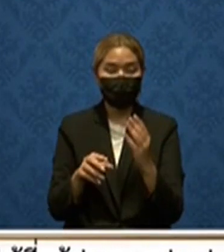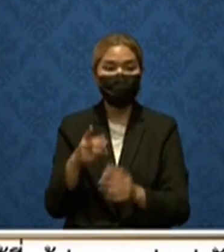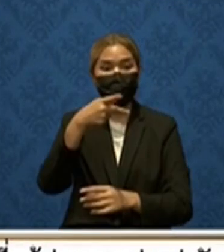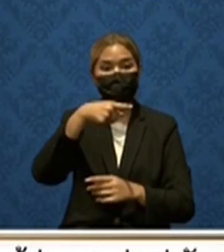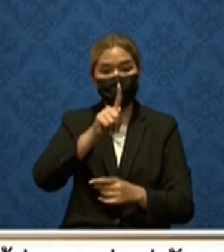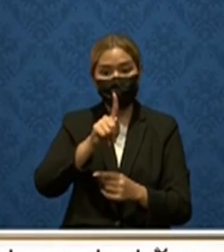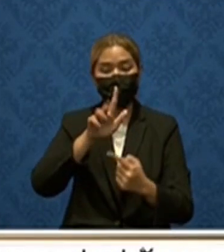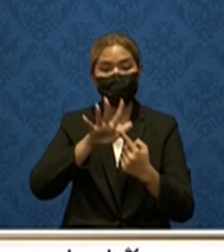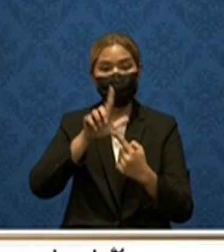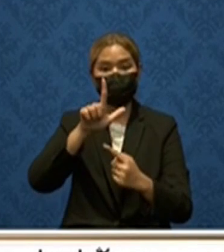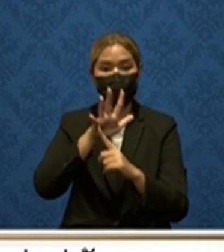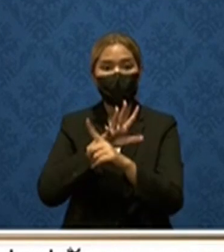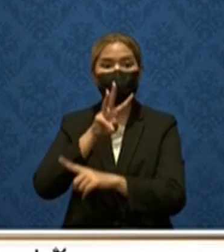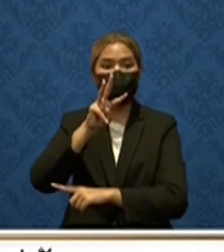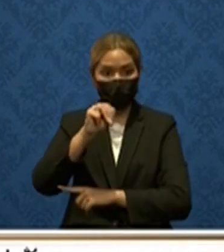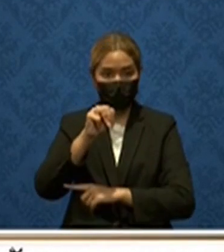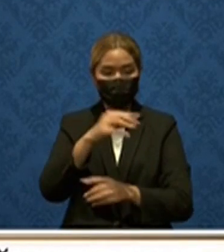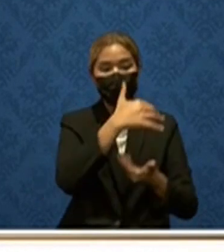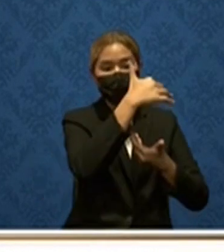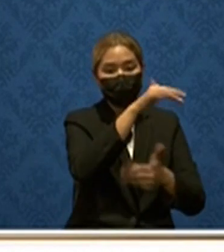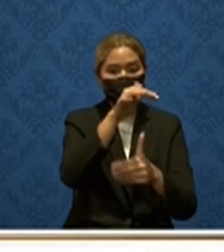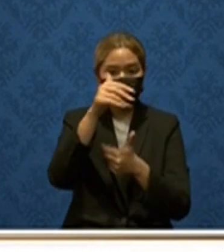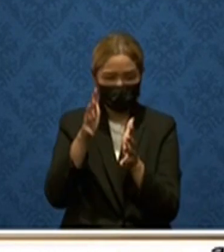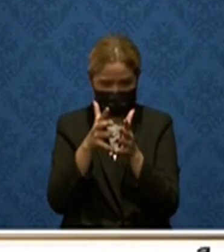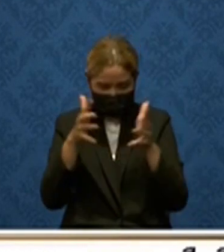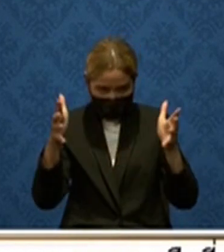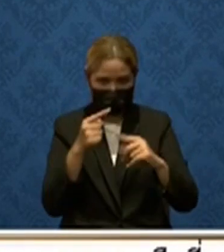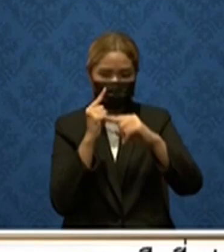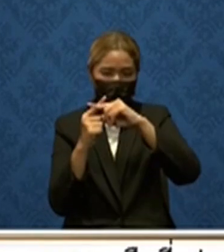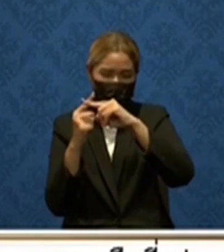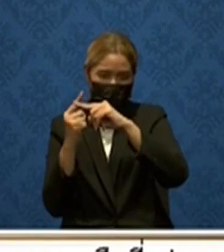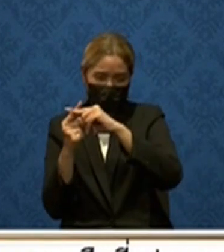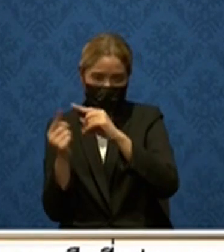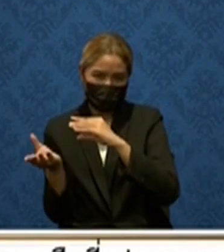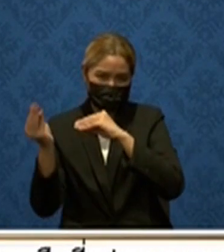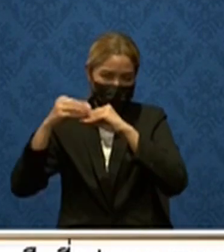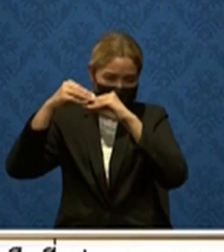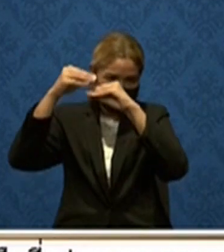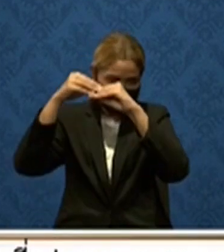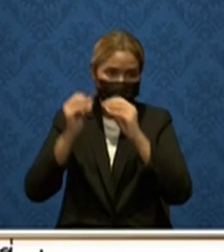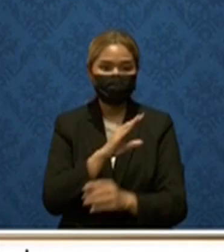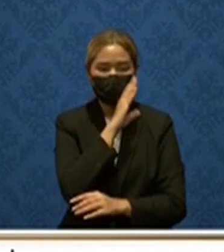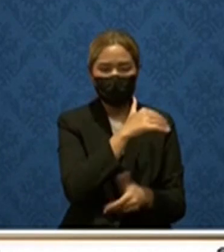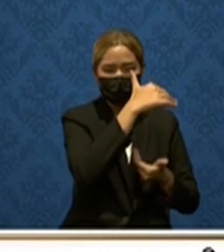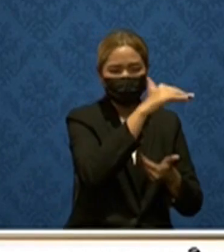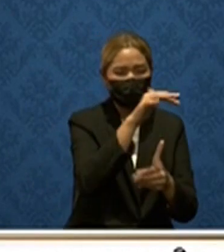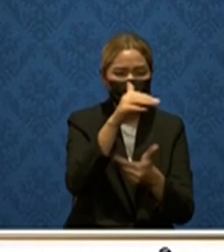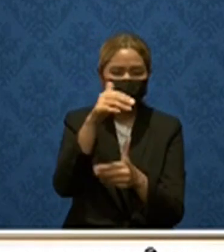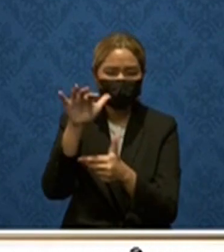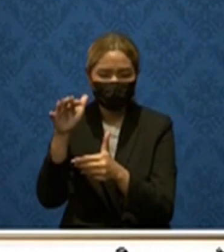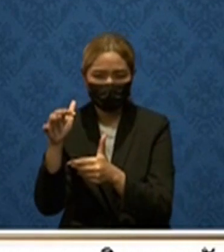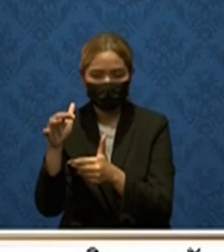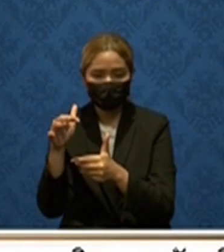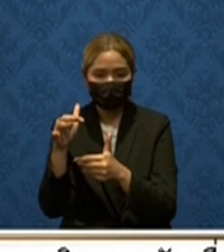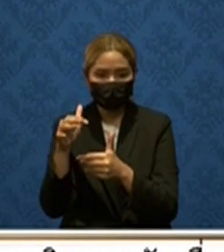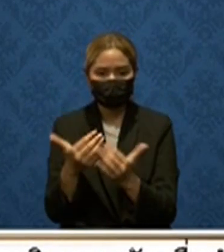บบวกหลายรอยเปอรเซ็ต์ครับแต่ขนาดเดียวกันเราก็คำนึงว่าถ้าส่งออกเผลินเดี๋วน้ม